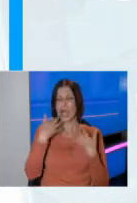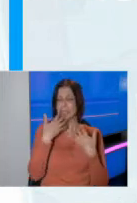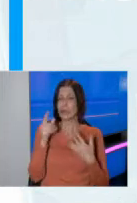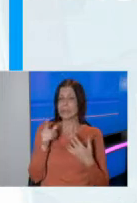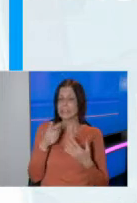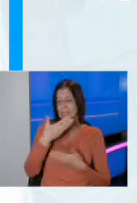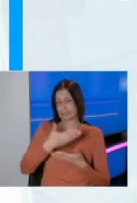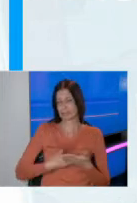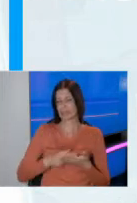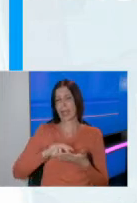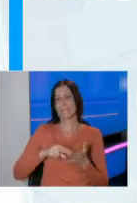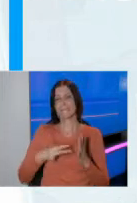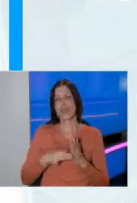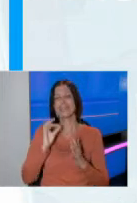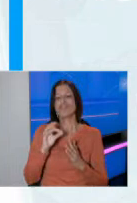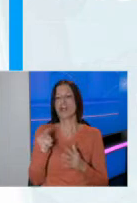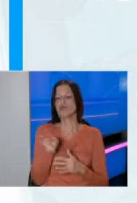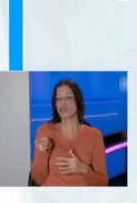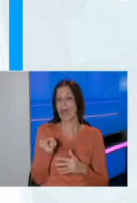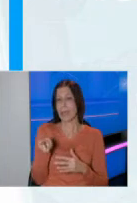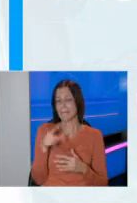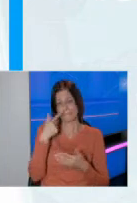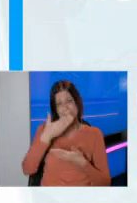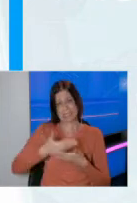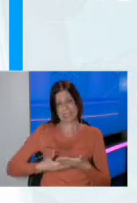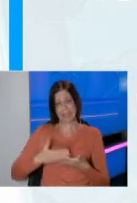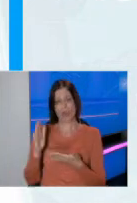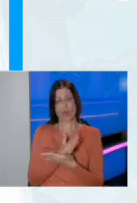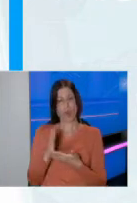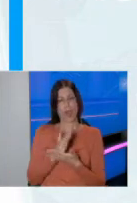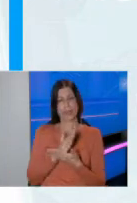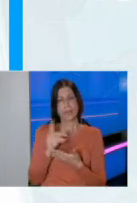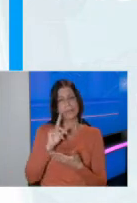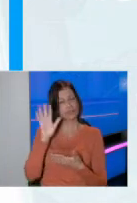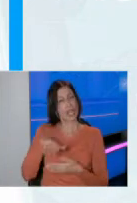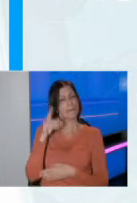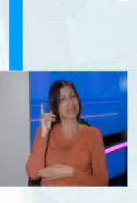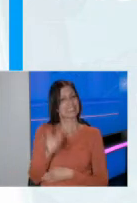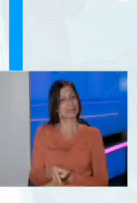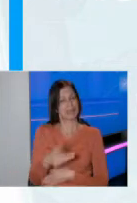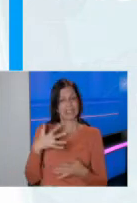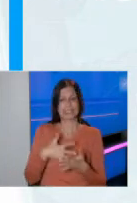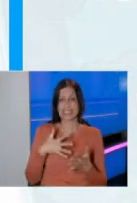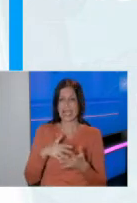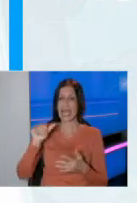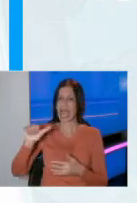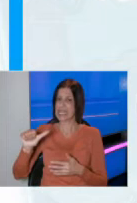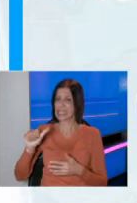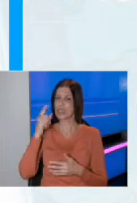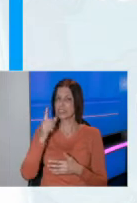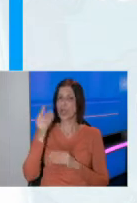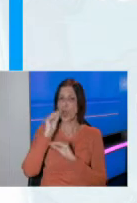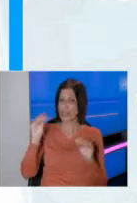תהיה הפלטפורמה הפוליטית של השניים. על פי המסמך שהוכן על ידי מי שגם הזמינו את הסקר, איזנקוט אמור להודיע